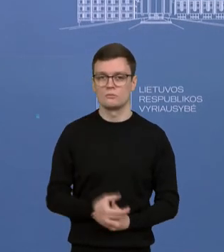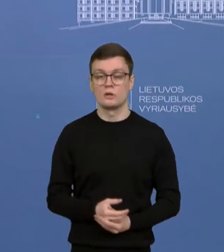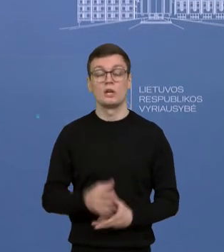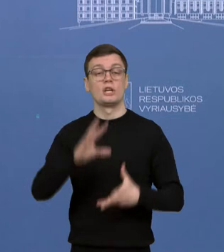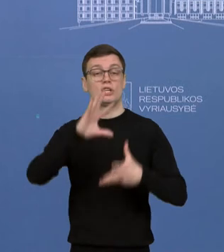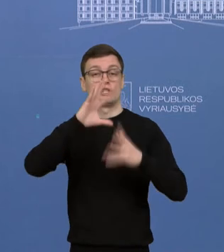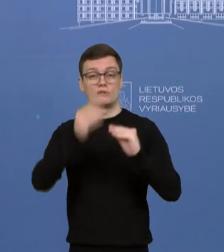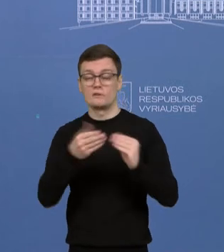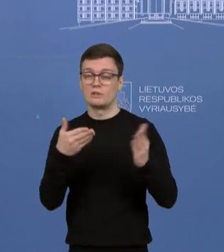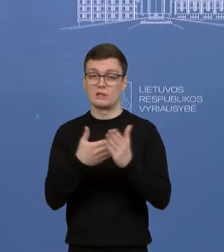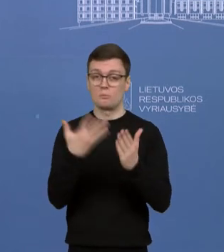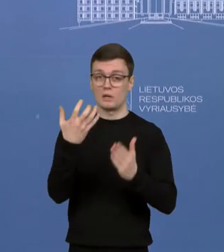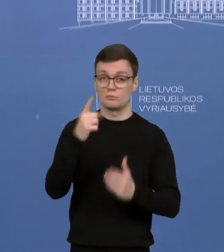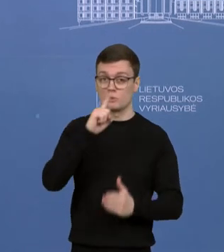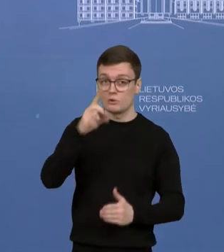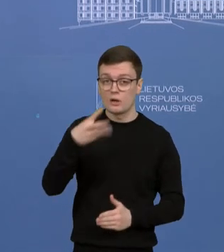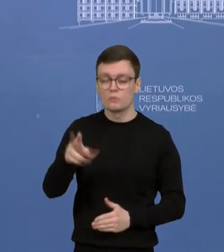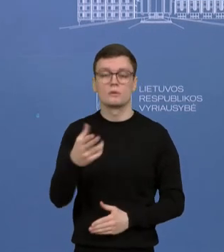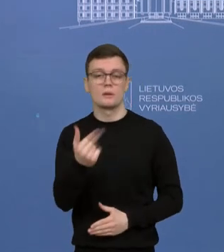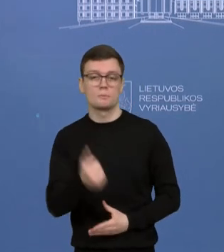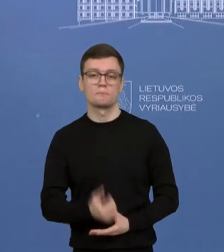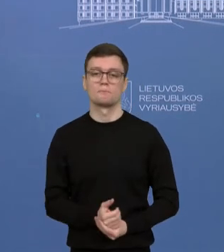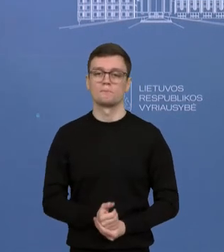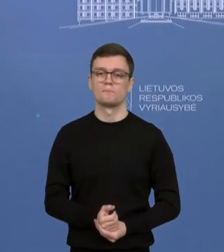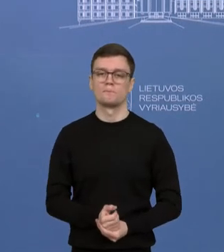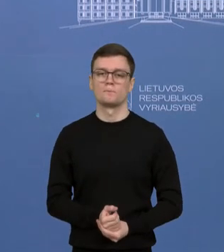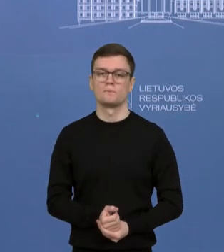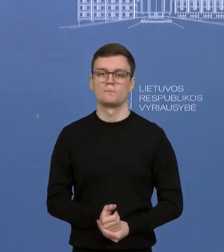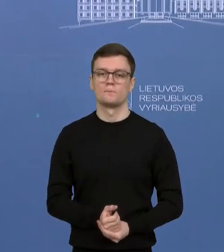Milijonų. Visa suma, kainos. Taip. Gerai, ačiū.